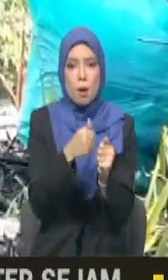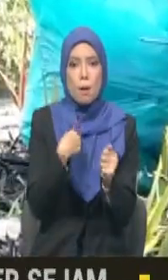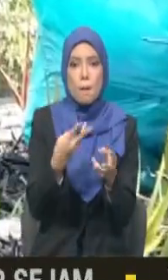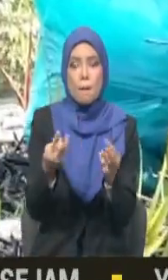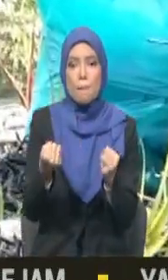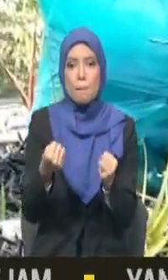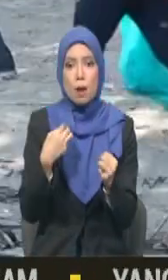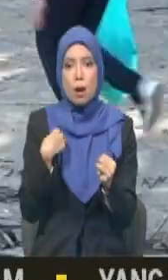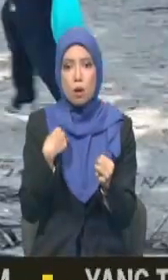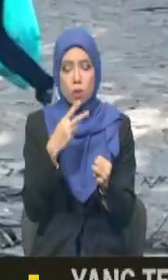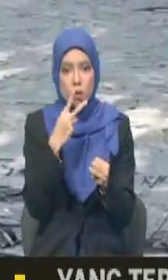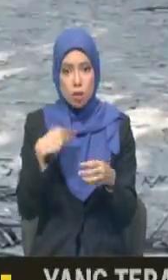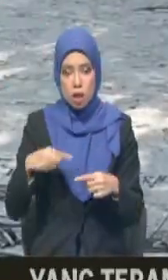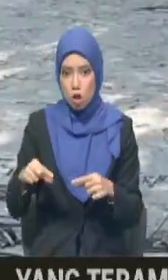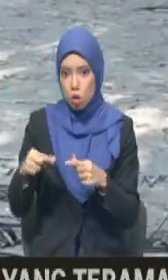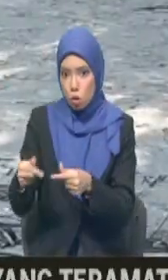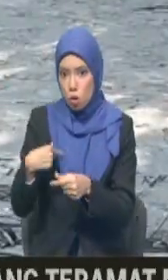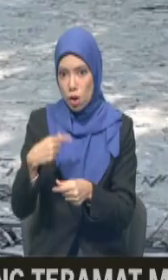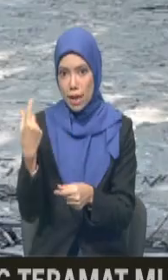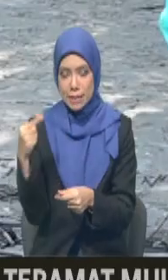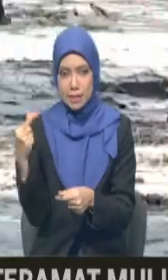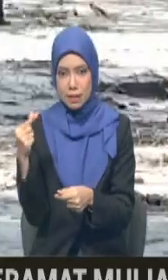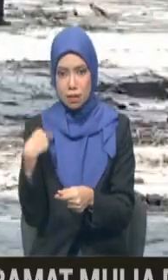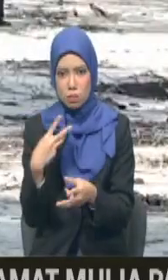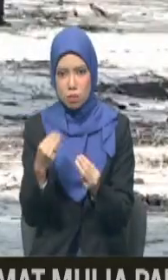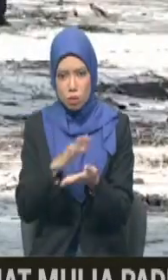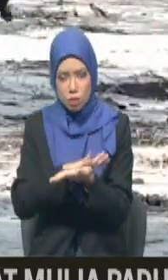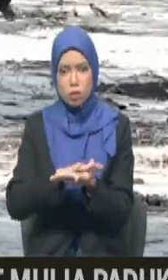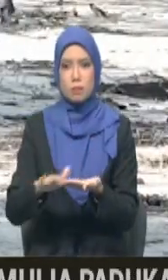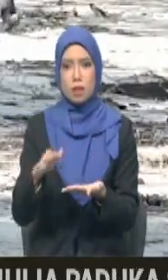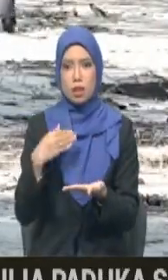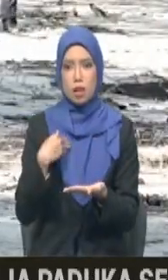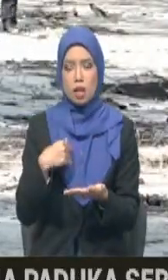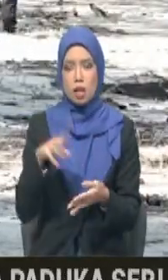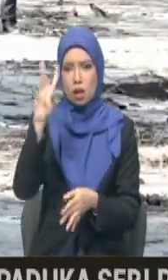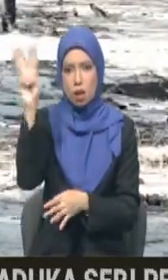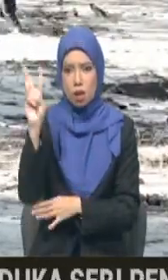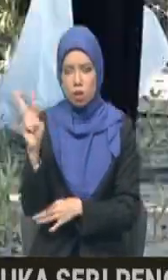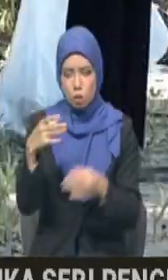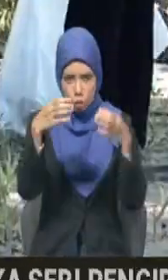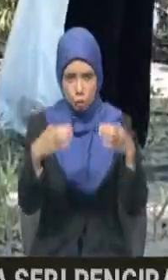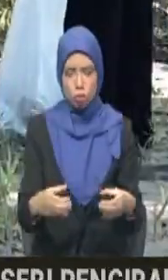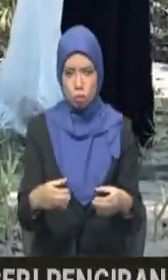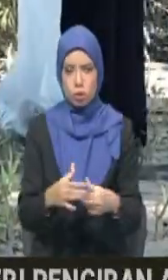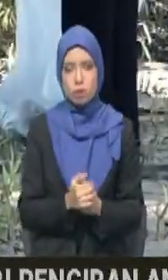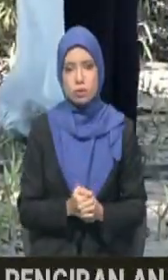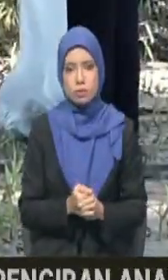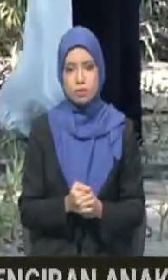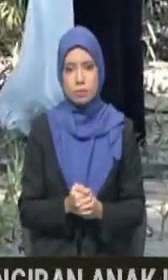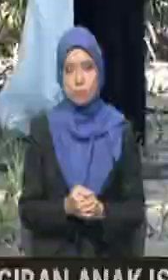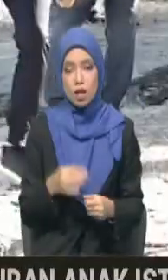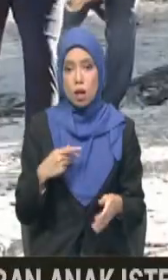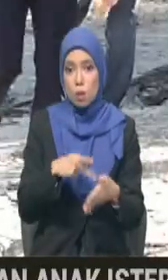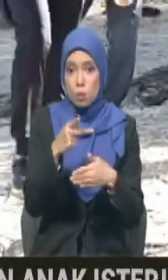pelaksanaan protokol hijau untuk menangani dan mengawal perubat iklim program memucang-mucang kita ni akan